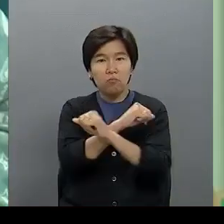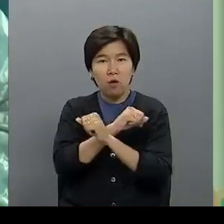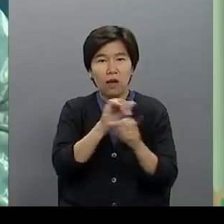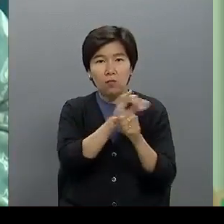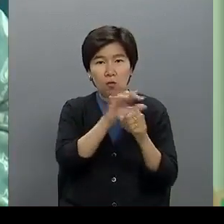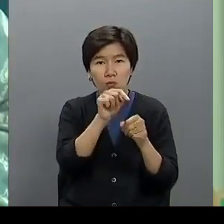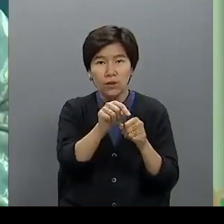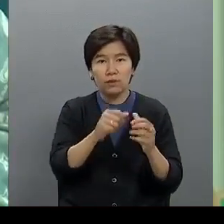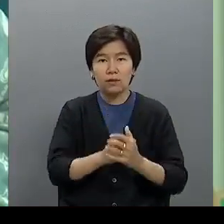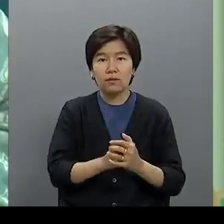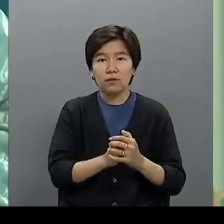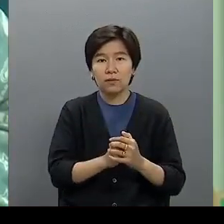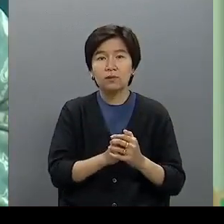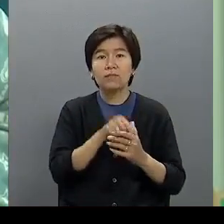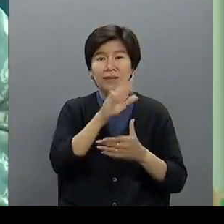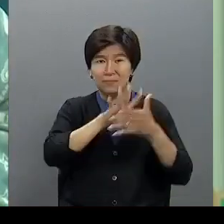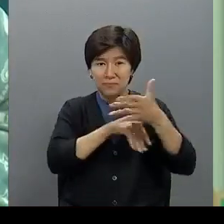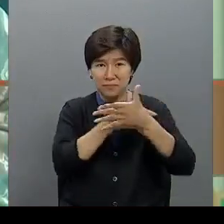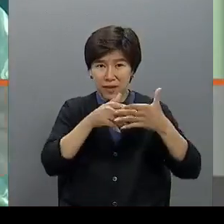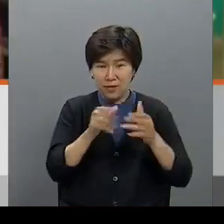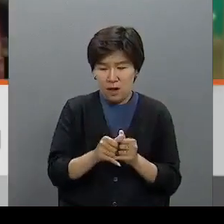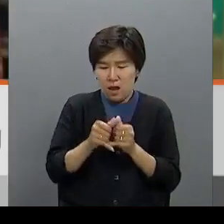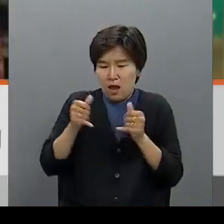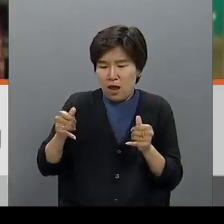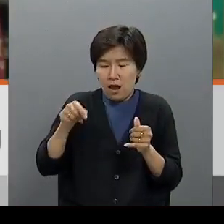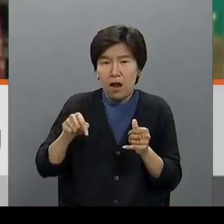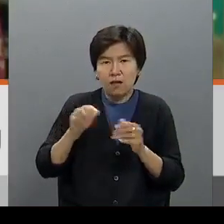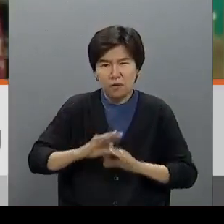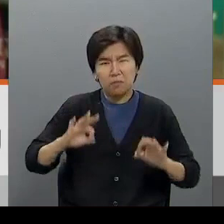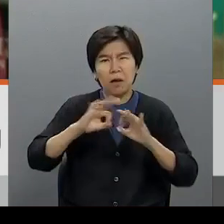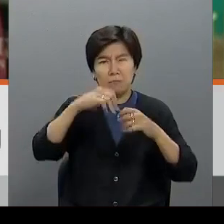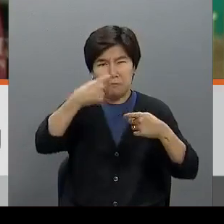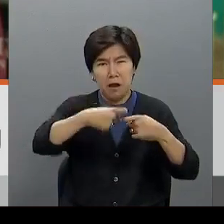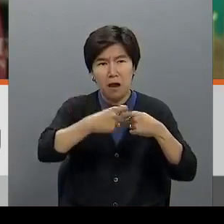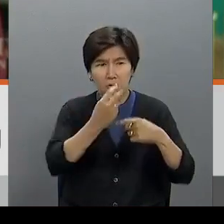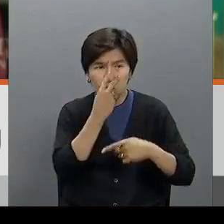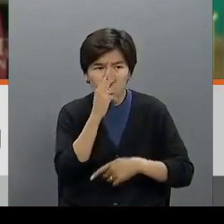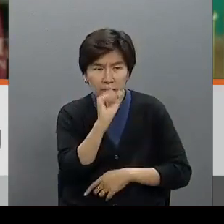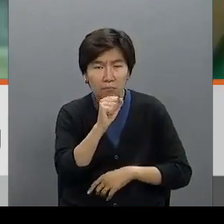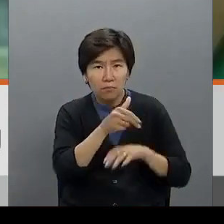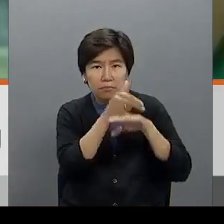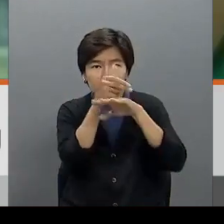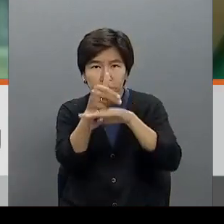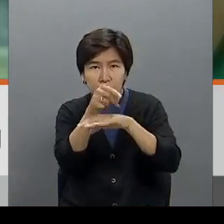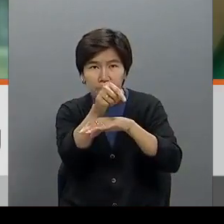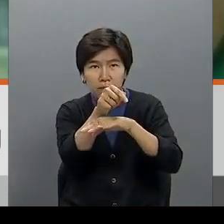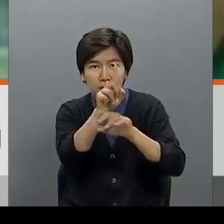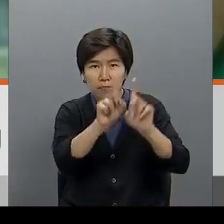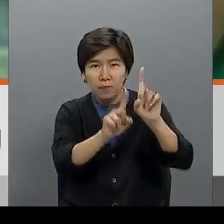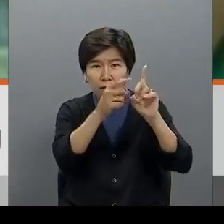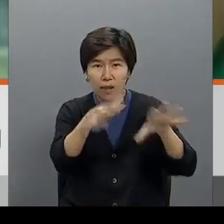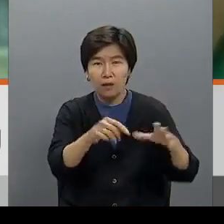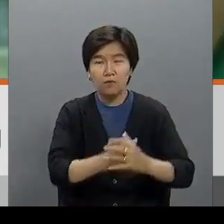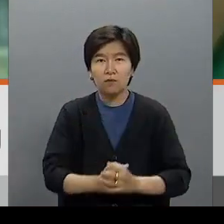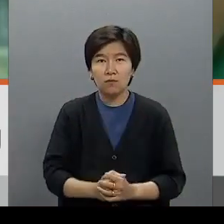การเฝ้าระวังเว้นระยะห่างยังถือว่าทำได้ยากนะครับจากการสังเกตของทีมข่าวขณะที่การเปิดการทดลองเรียนผ่